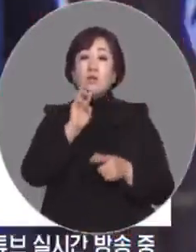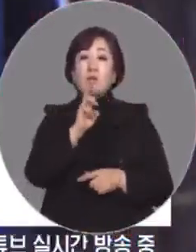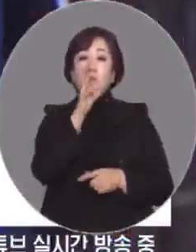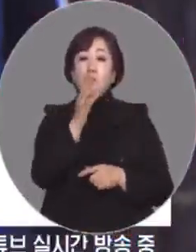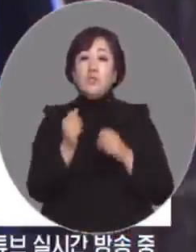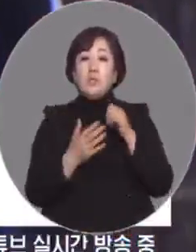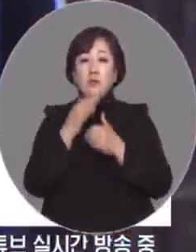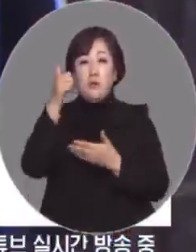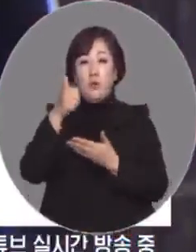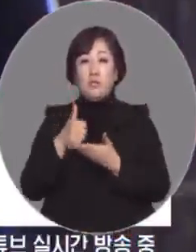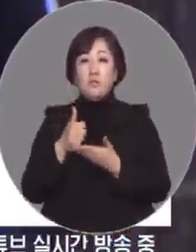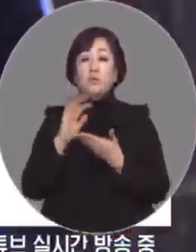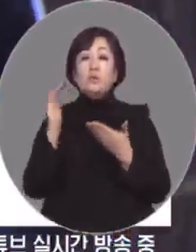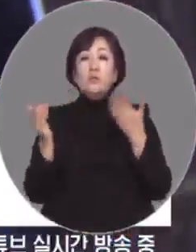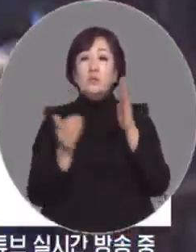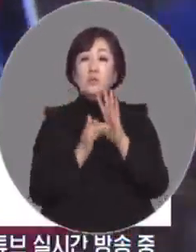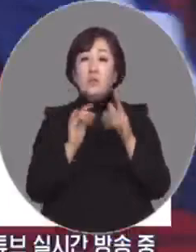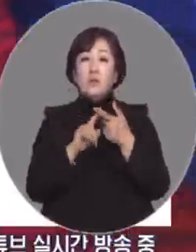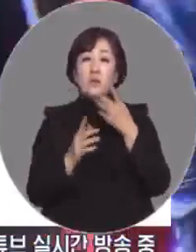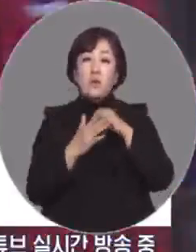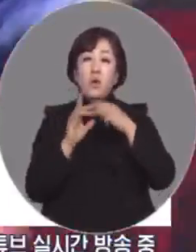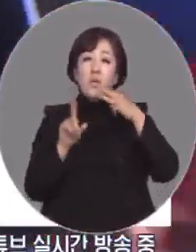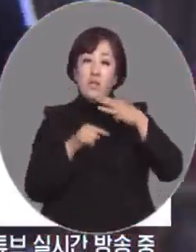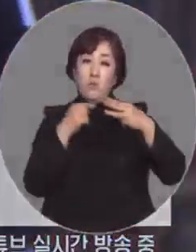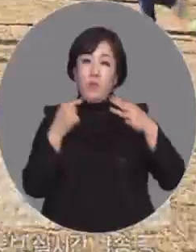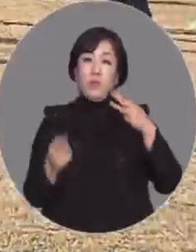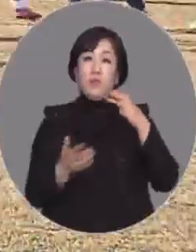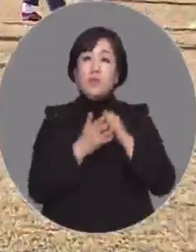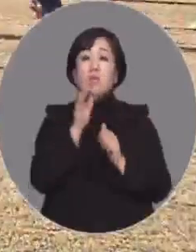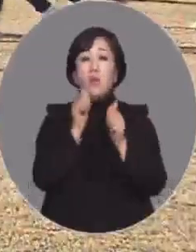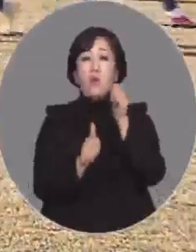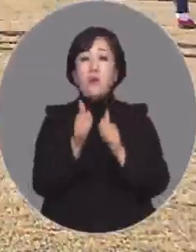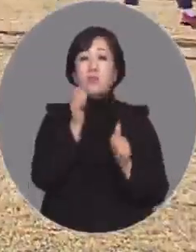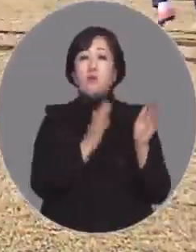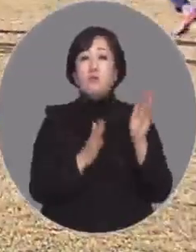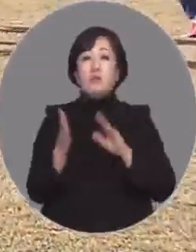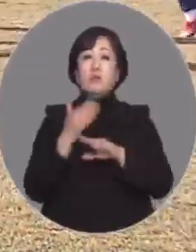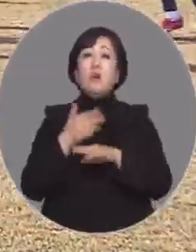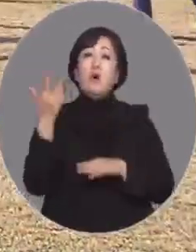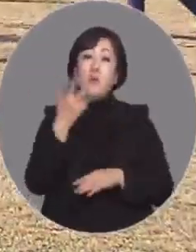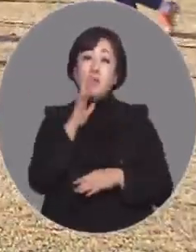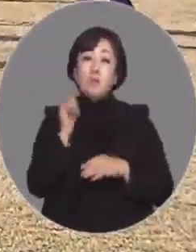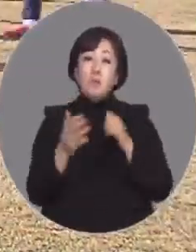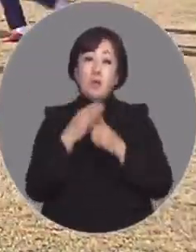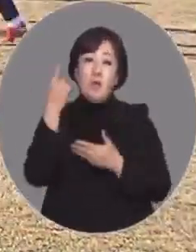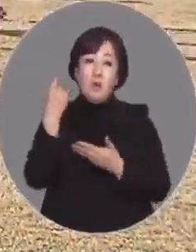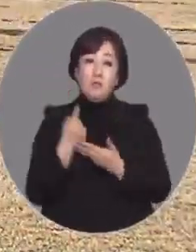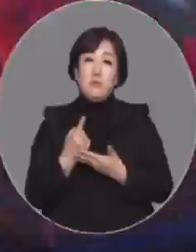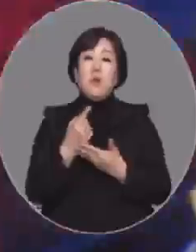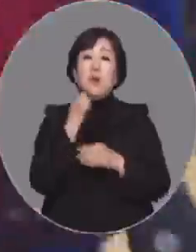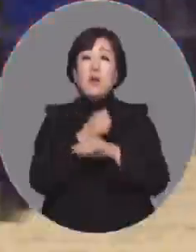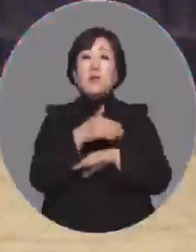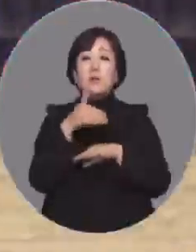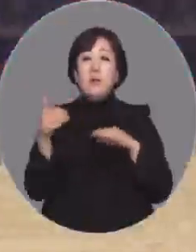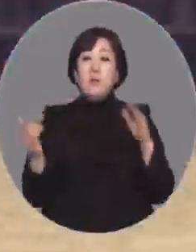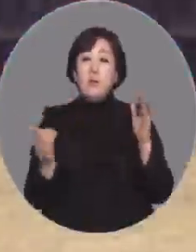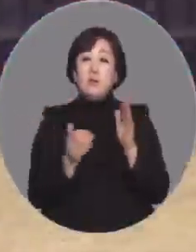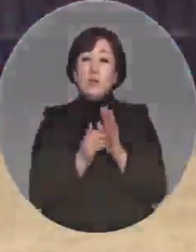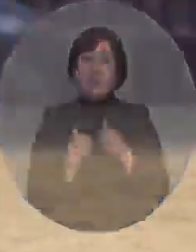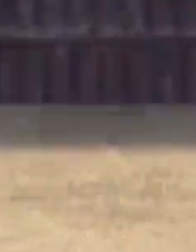30% 관중 입장이 가능한 만큼 3월 1일 홈 개막전부터 8천여 명의 관중을 입장시키기로 했습니다.